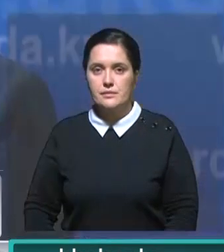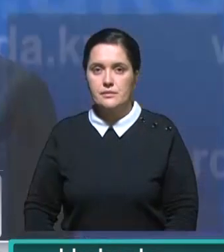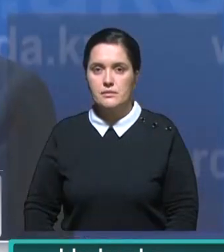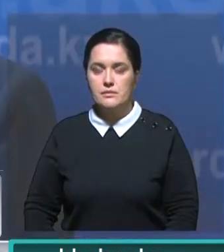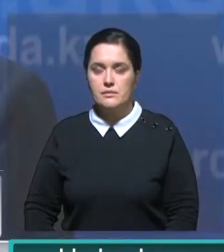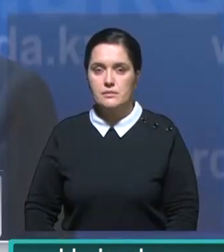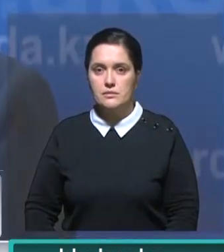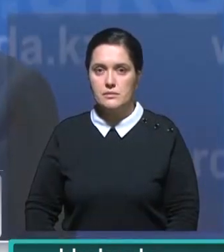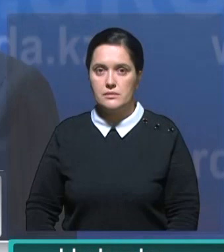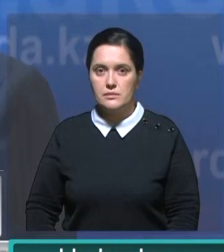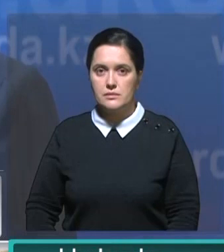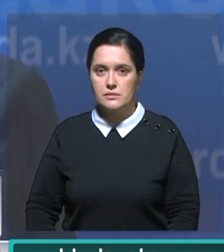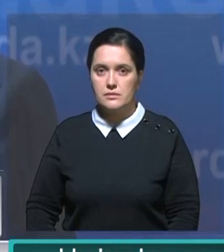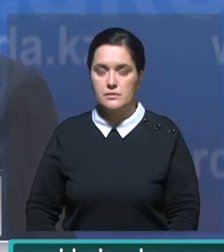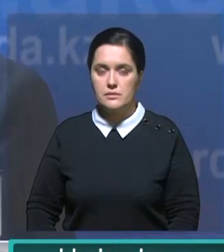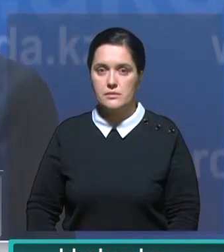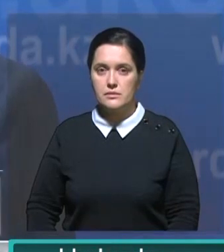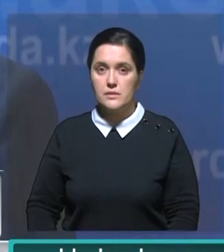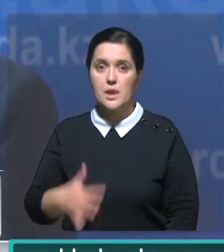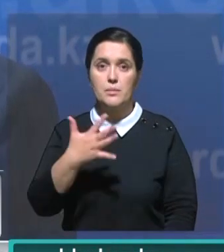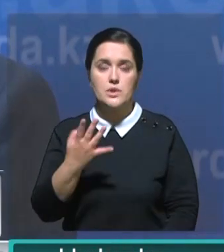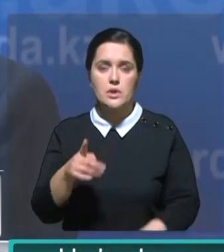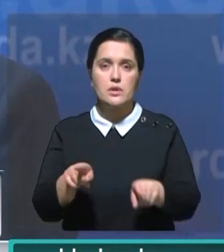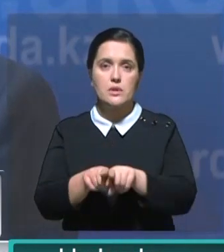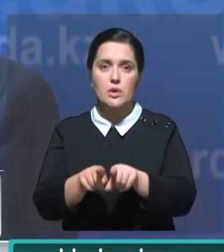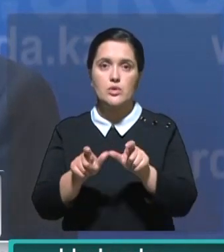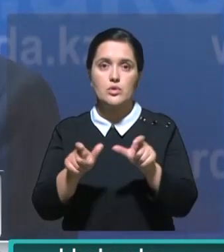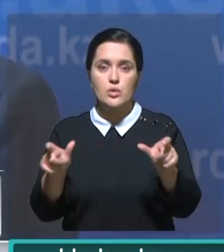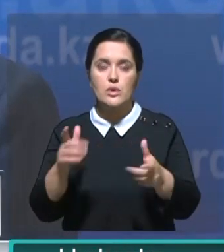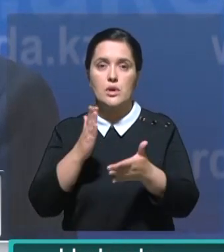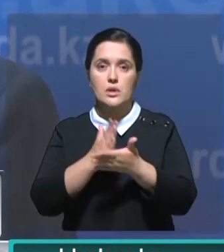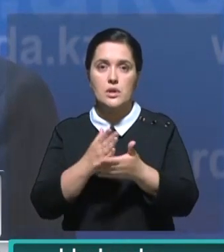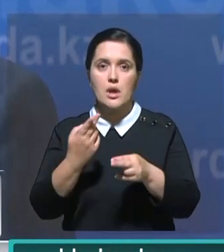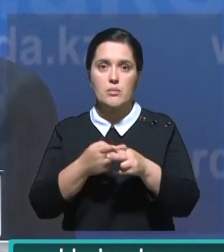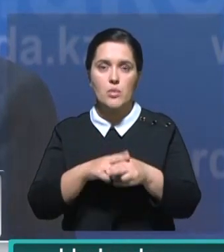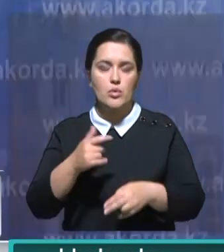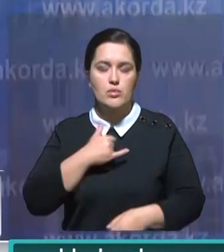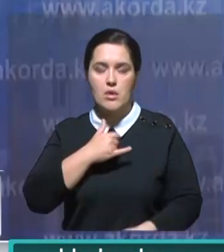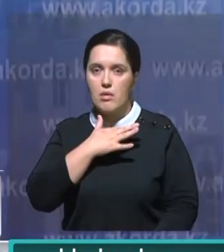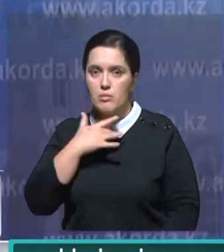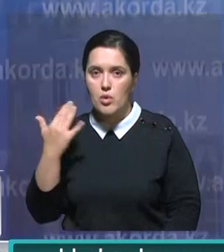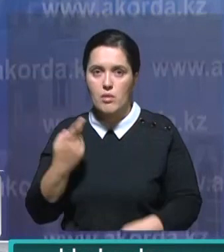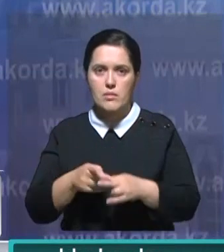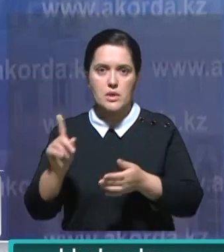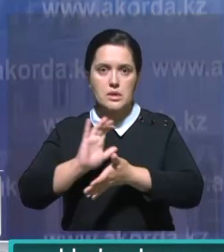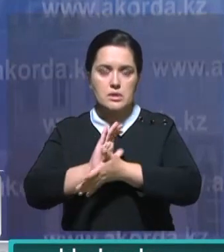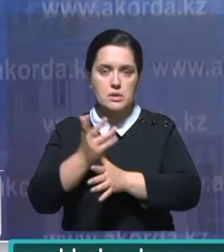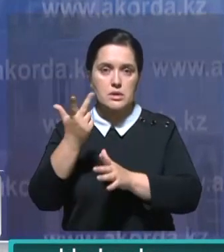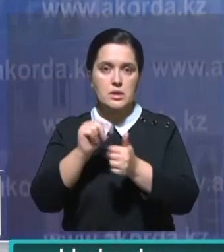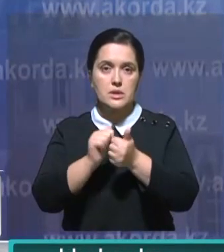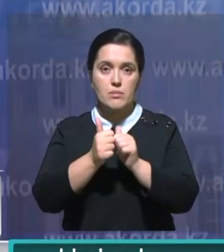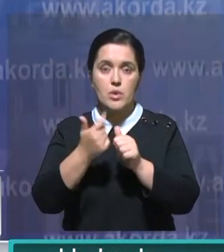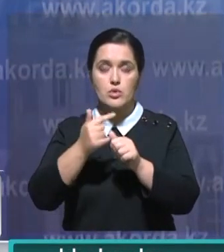В целом по области 54 таких школ имеется. Это больше, чем где-либо в других регионах в республике. За счет государственной